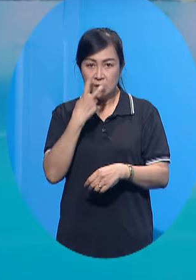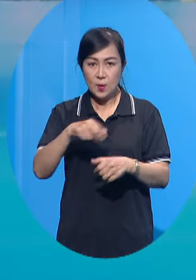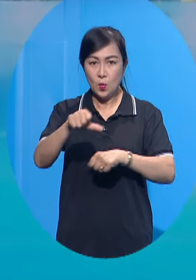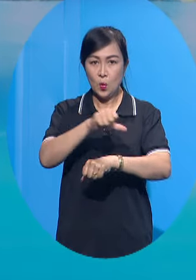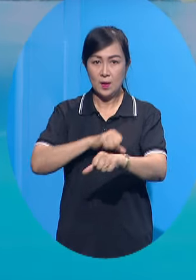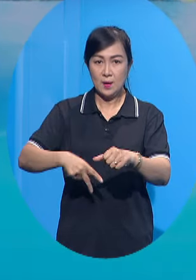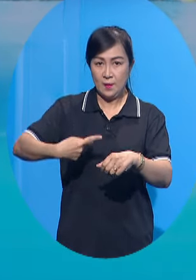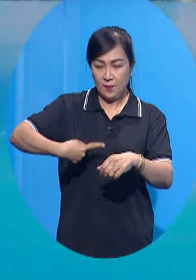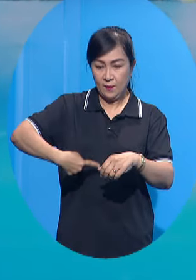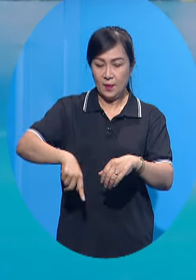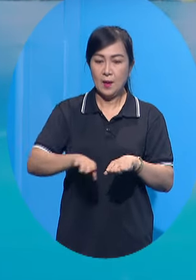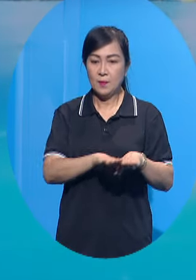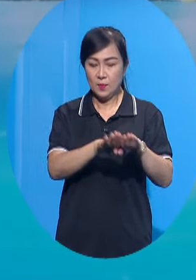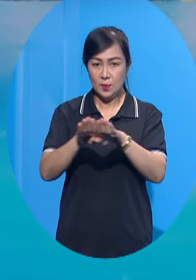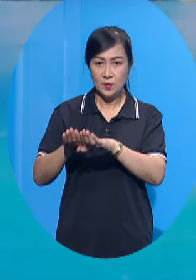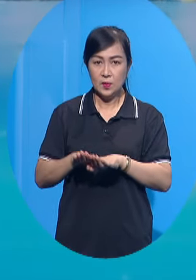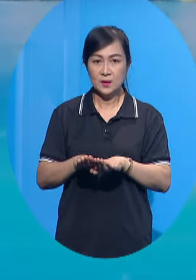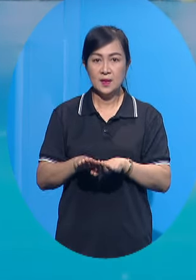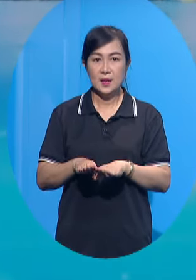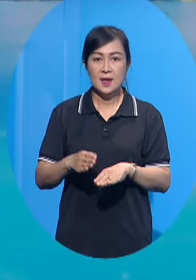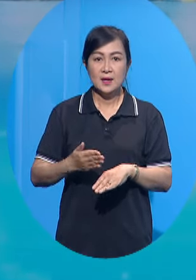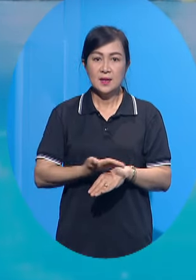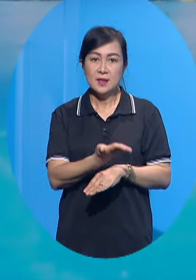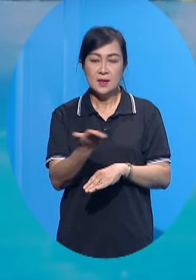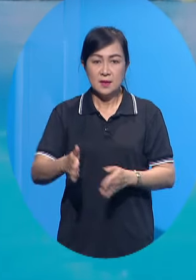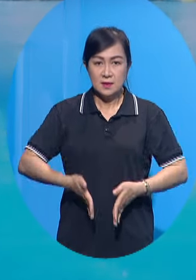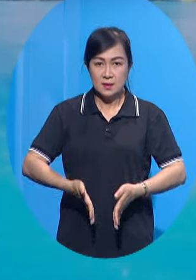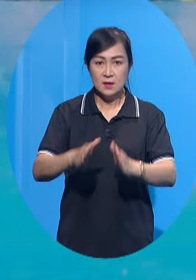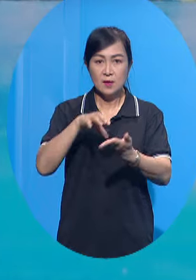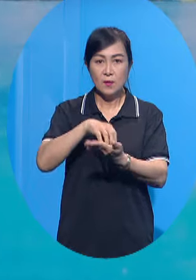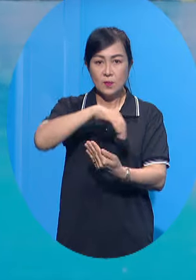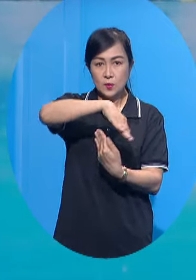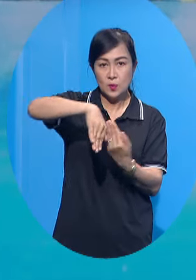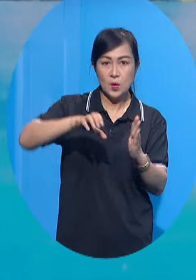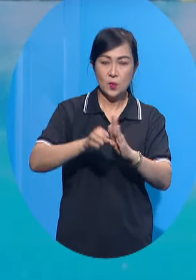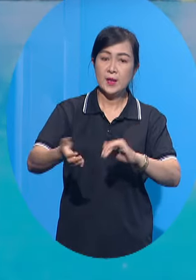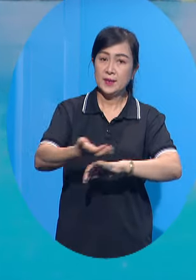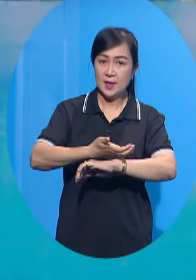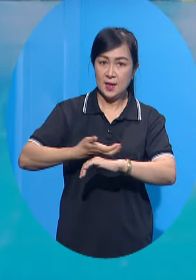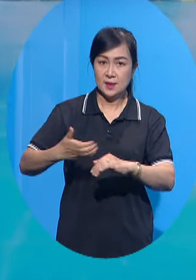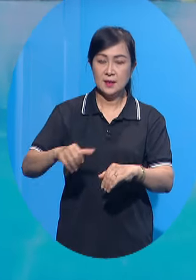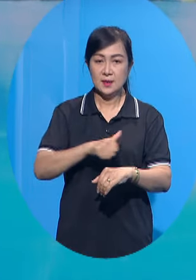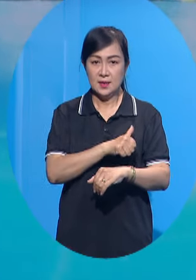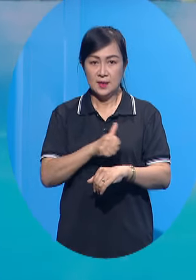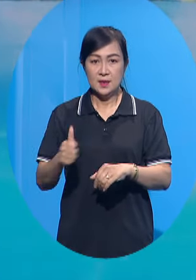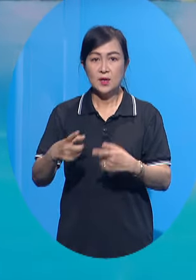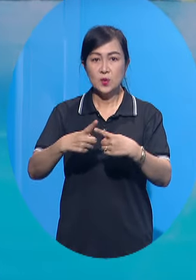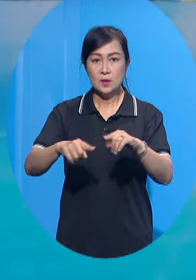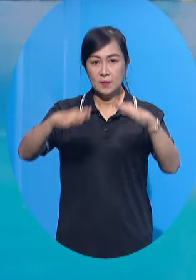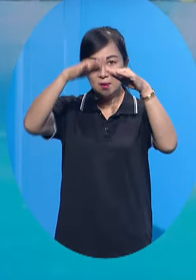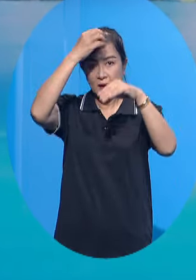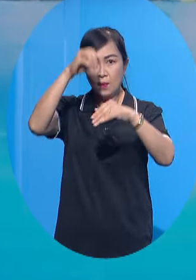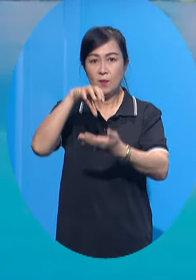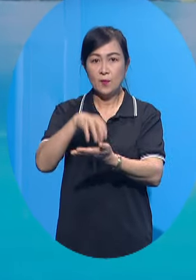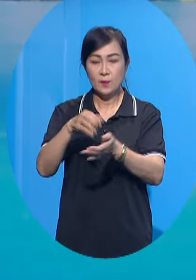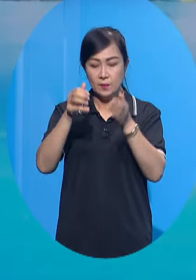hoạt động vi phạm pháp luật và trật tự an toàn giao thông, mỹ quan đô thị trên các tuyến đường, khu vực xung quanh cơ quan nhà nước, nhà ở của người dân, doanh nghiệp, trường học,